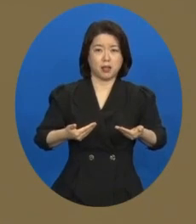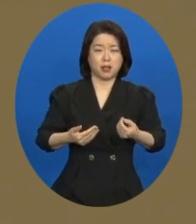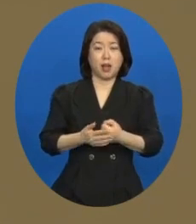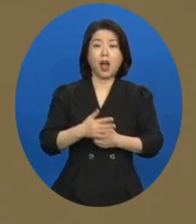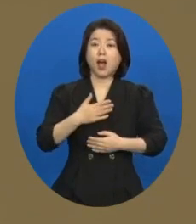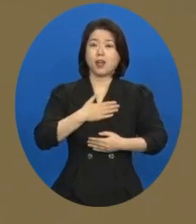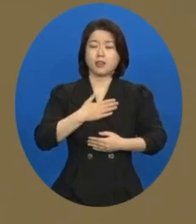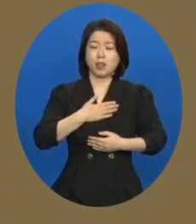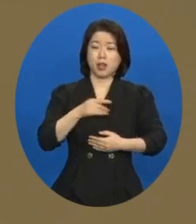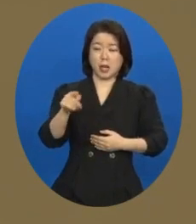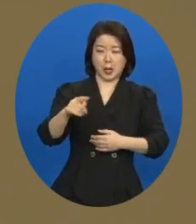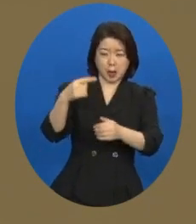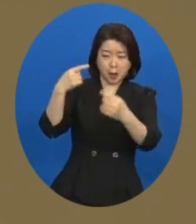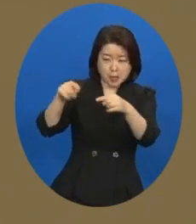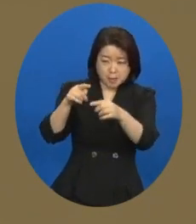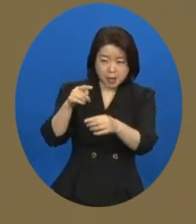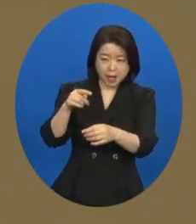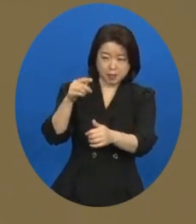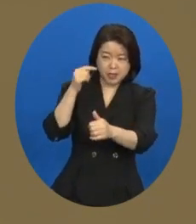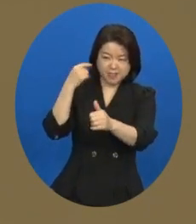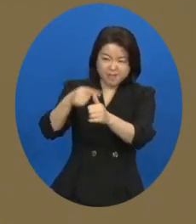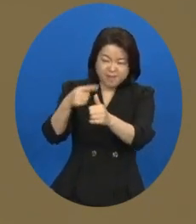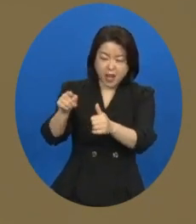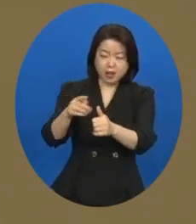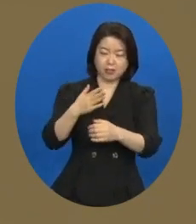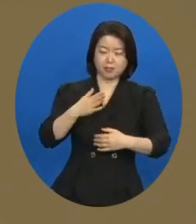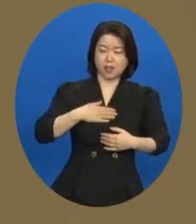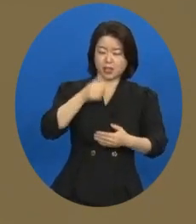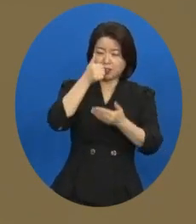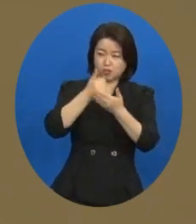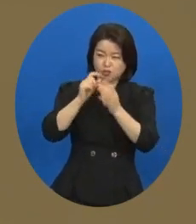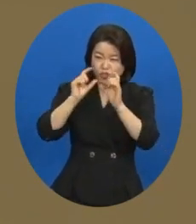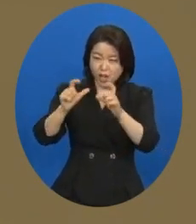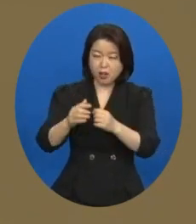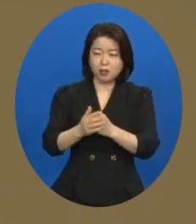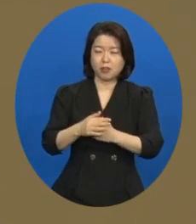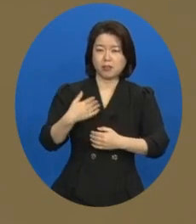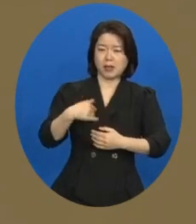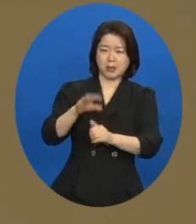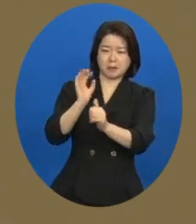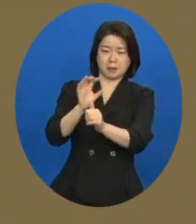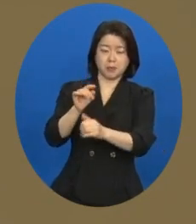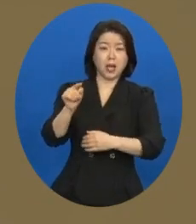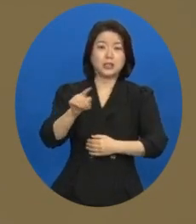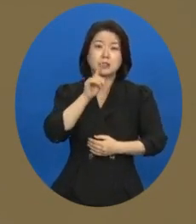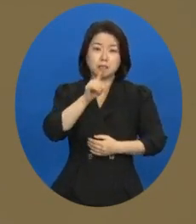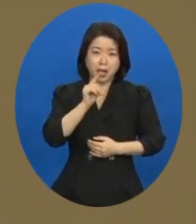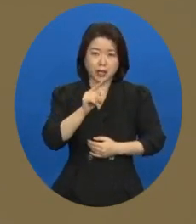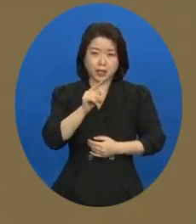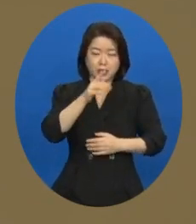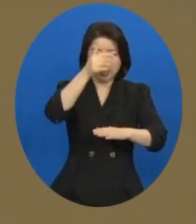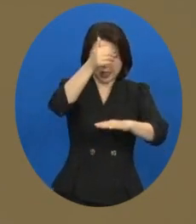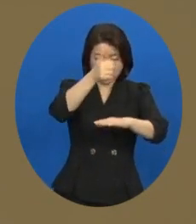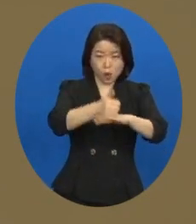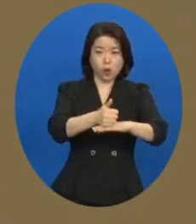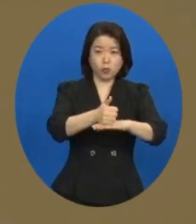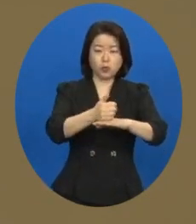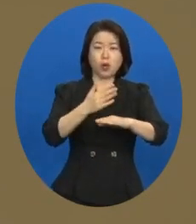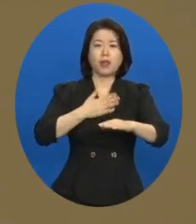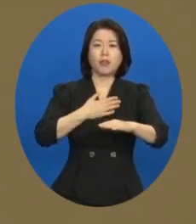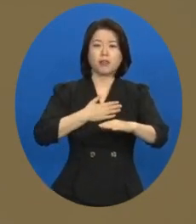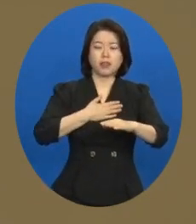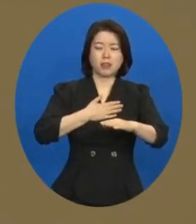내가 비판한 것, 내가 정죄한 것, 내가 비난한 그 말이 결국은